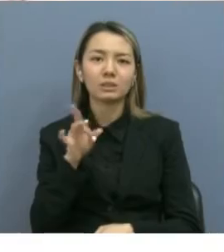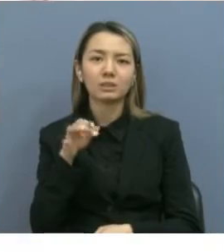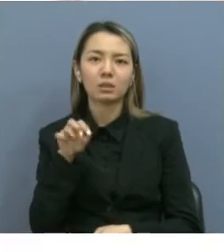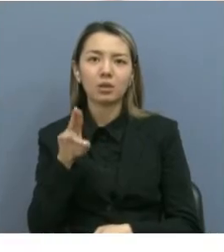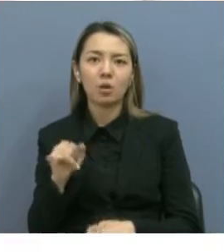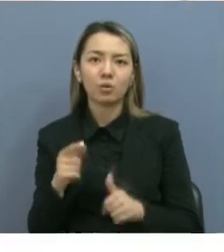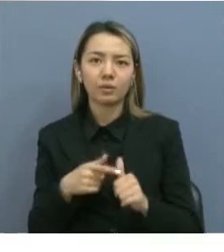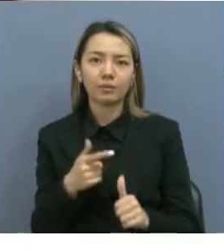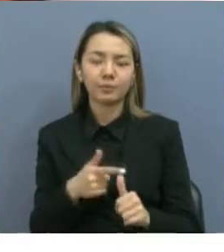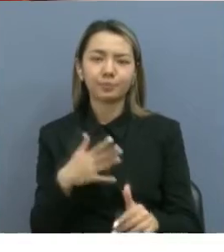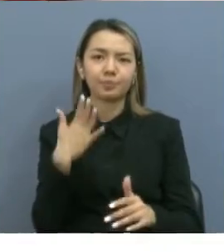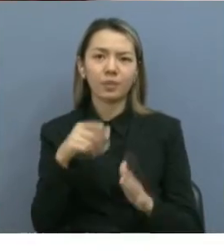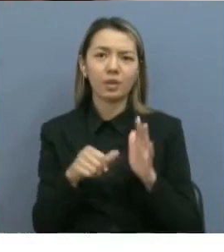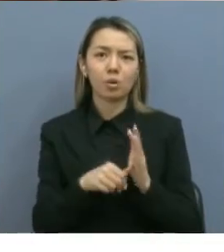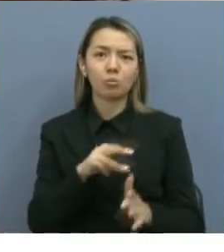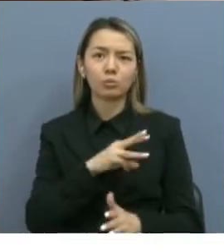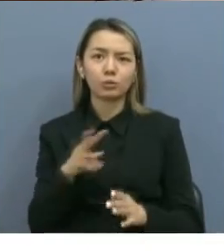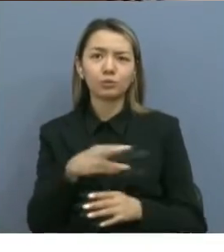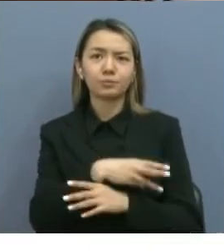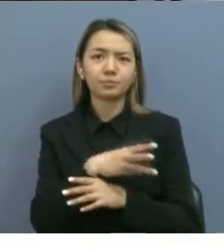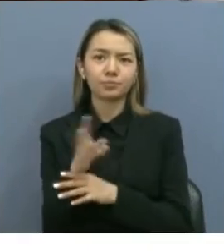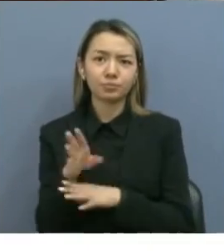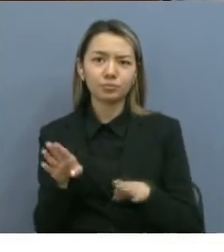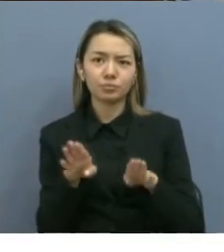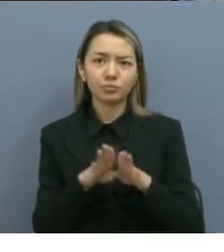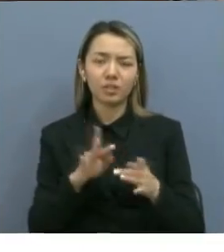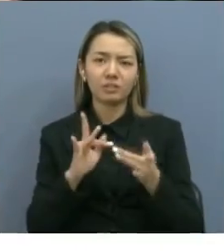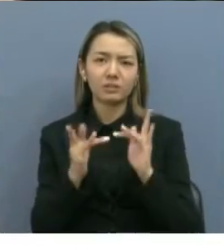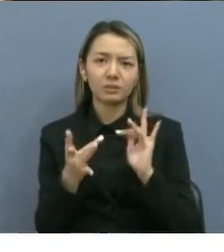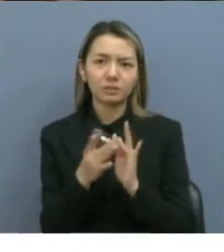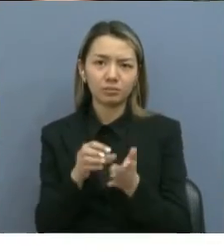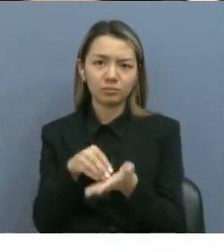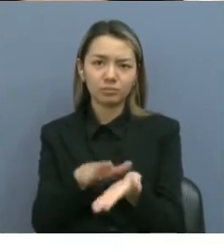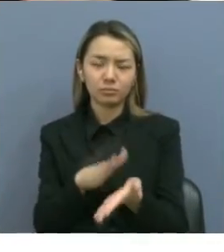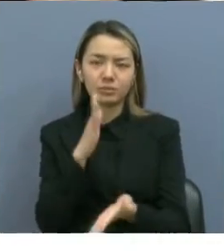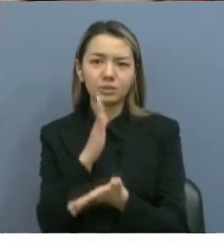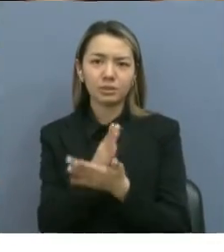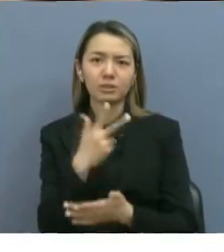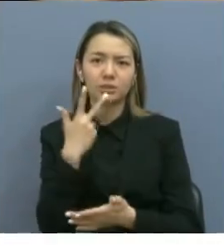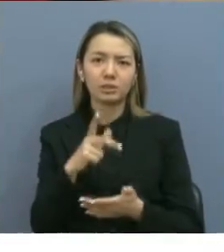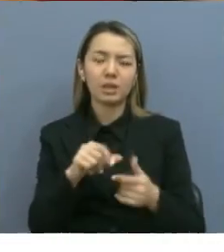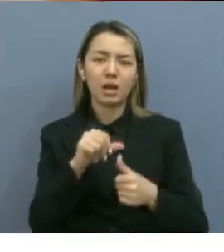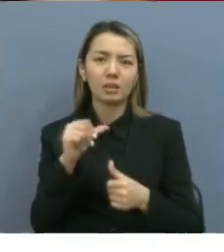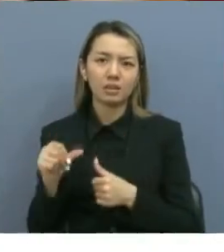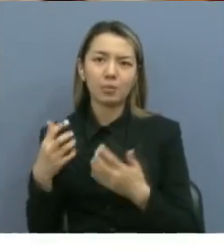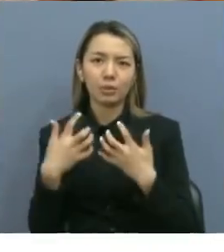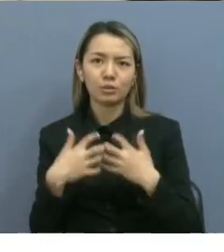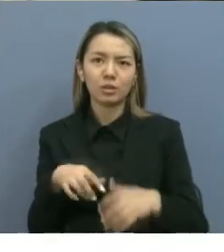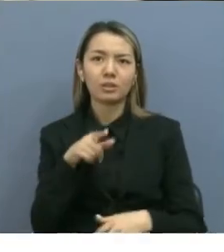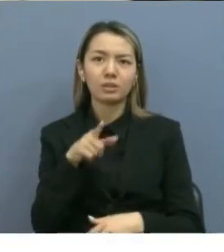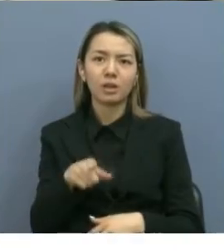атаған. Мұндай 5-6 минуттық шағын бейнероликтер әлеуметтік желілерге жүктелуде. Бүгінге дейін 3 бөлім түсірілген. Бұл